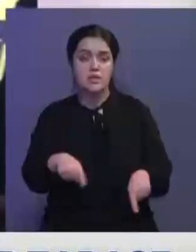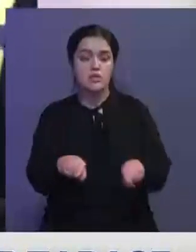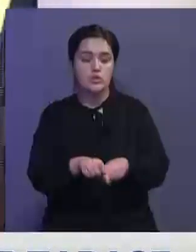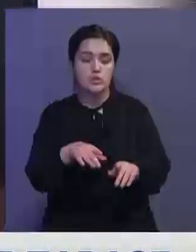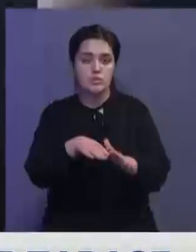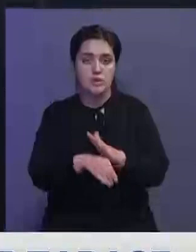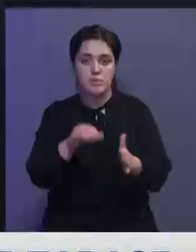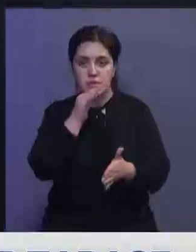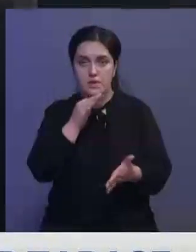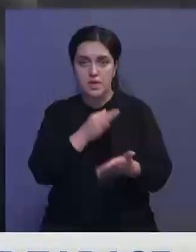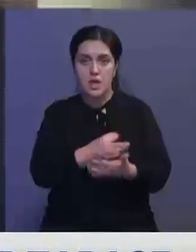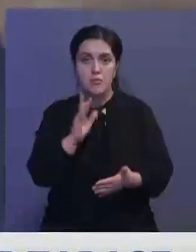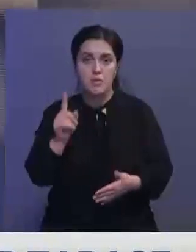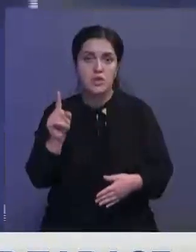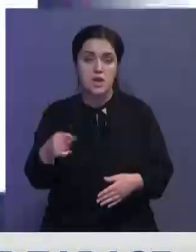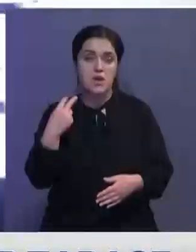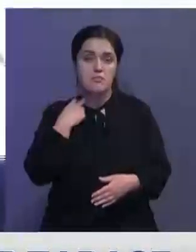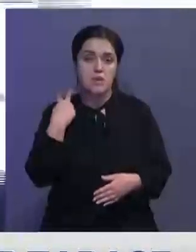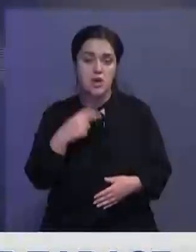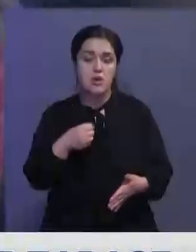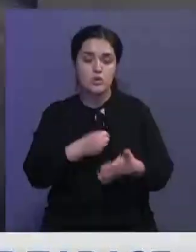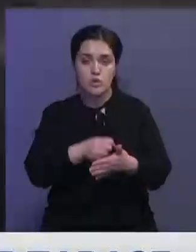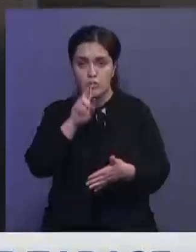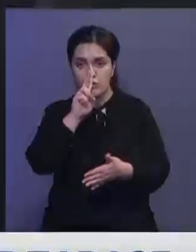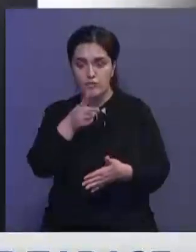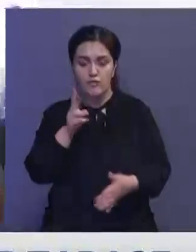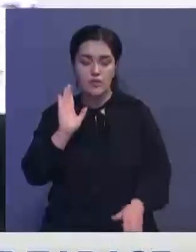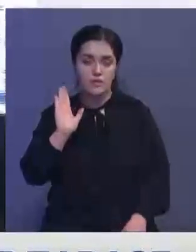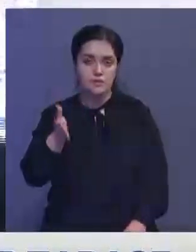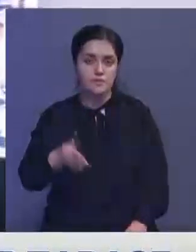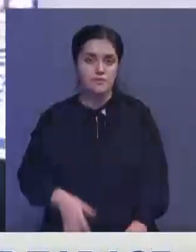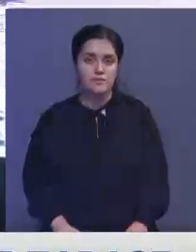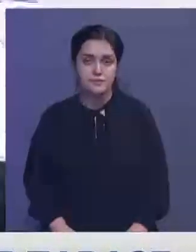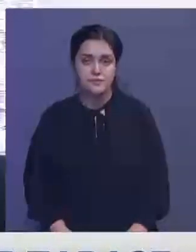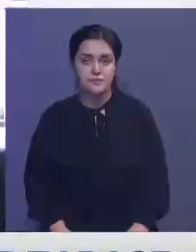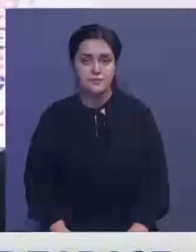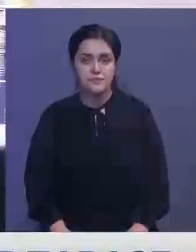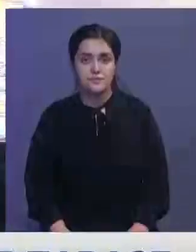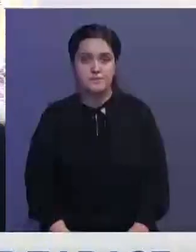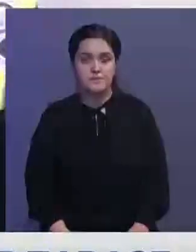владельцев также будут привлекать к ответственности. Им грозит лишение свободы до 2 лет.